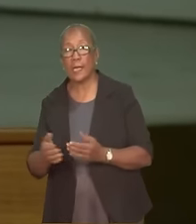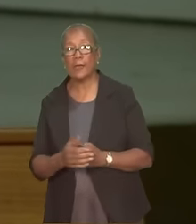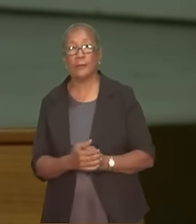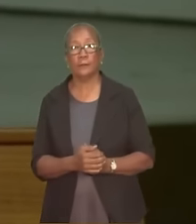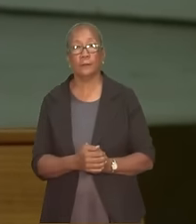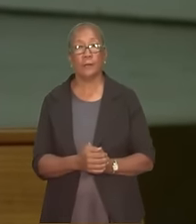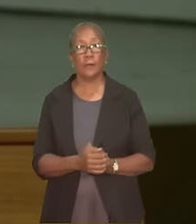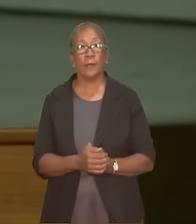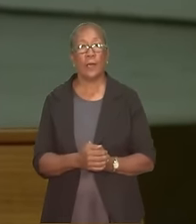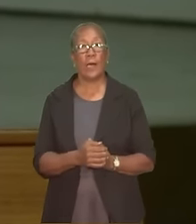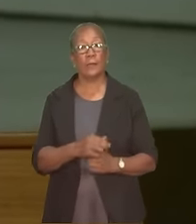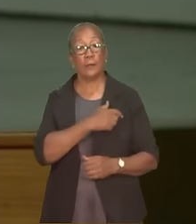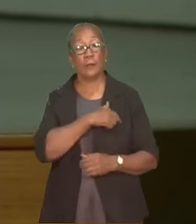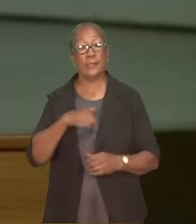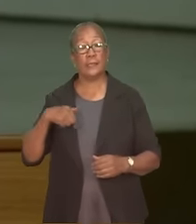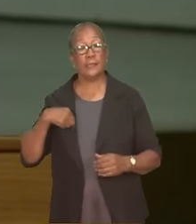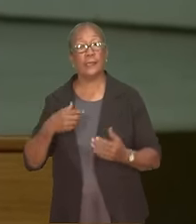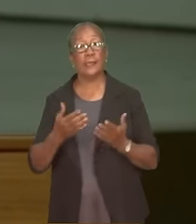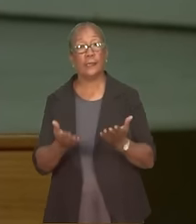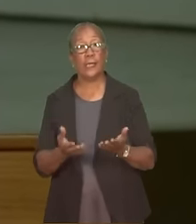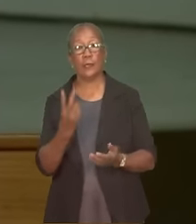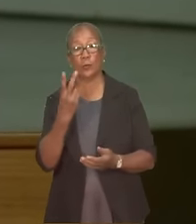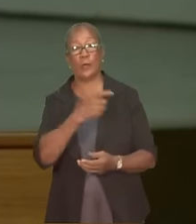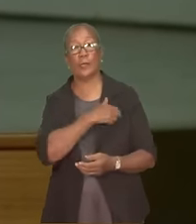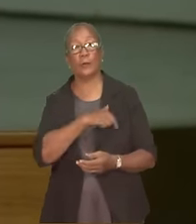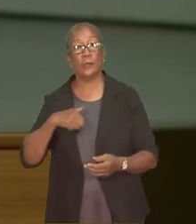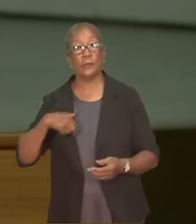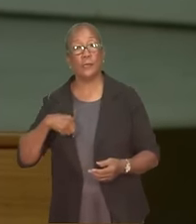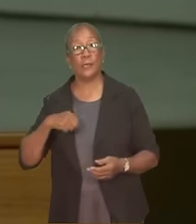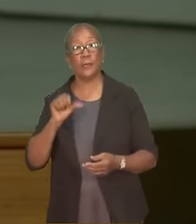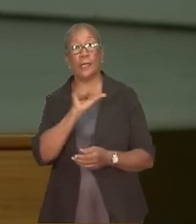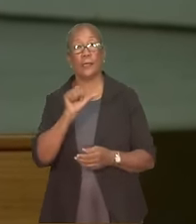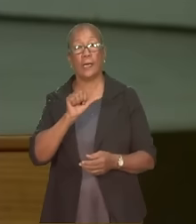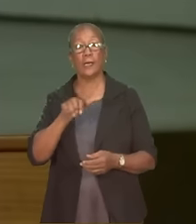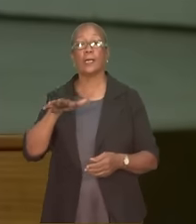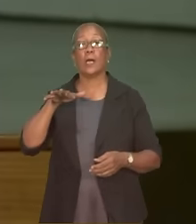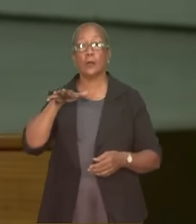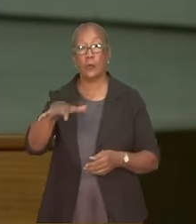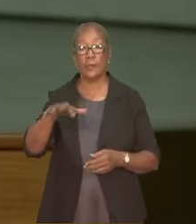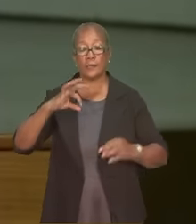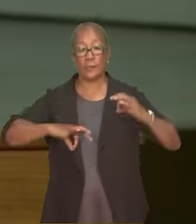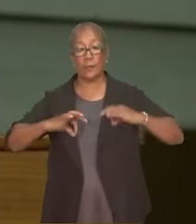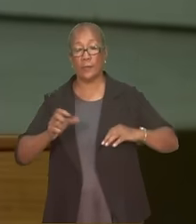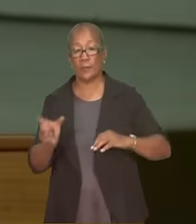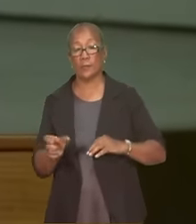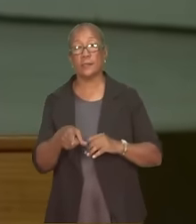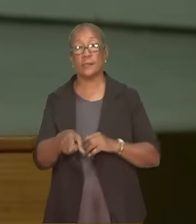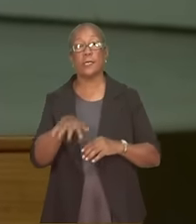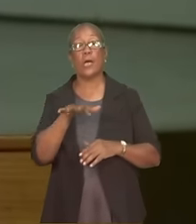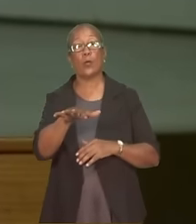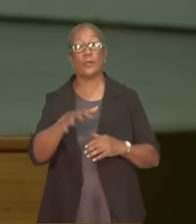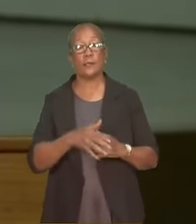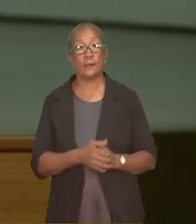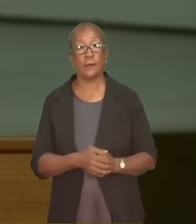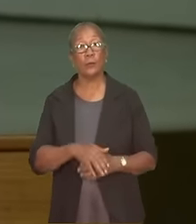vragen aan de president, de vicepresident en de aanwezige ministers hier te stellen. Er is